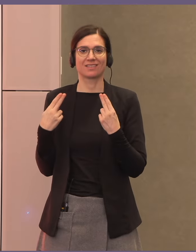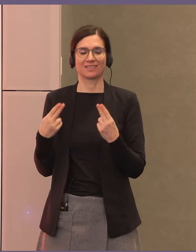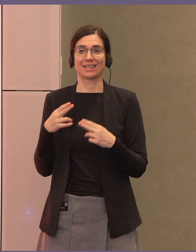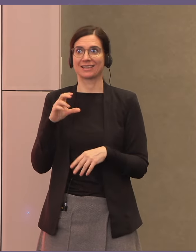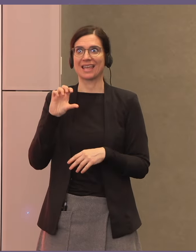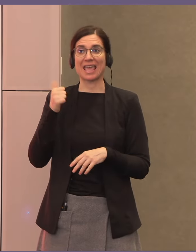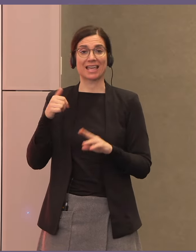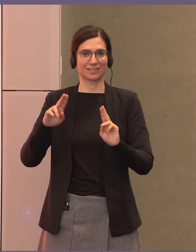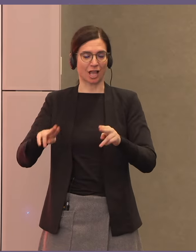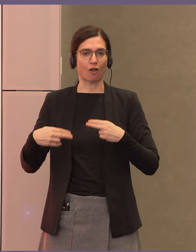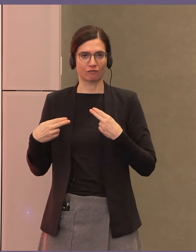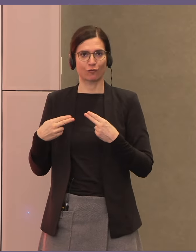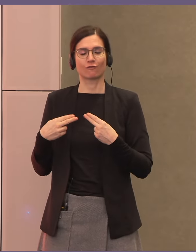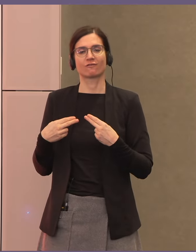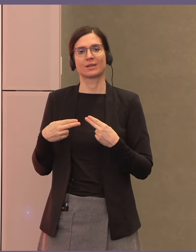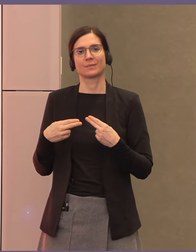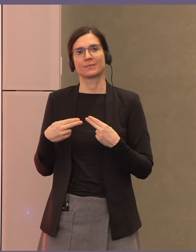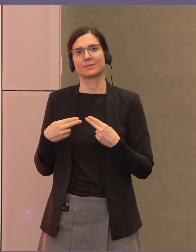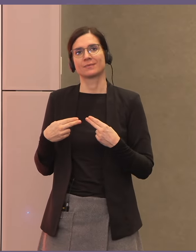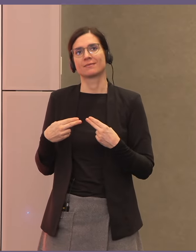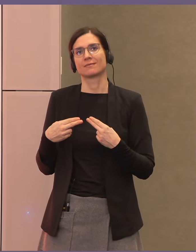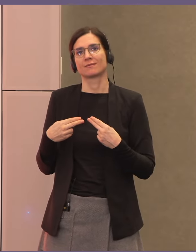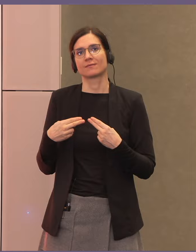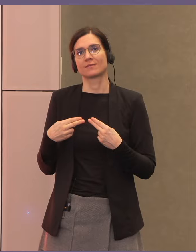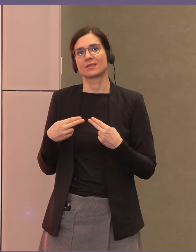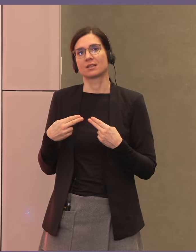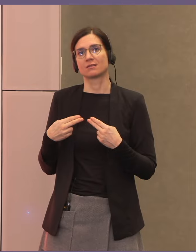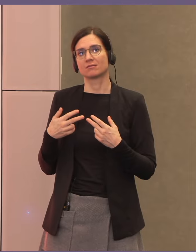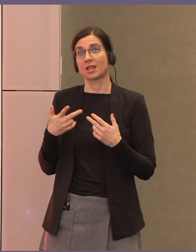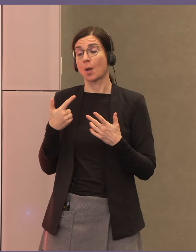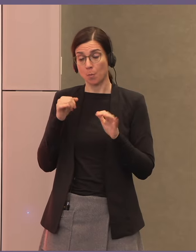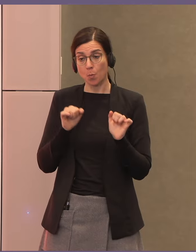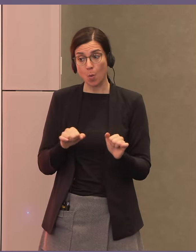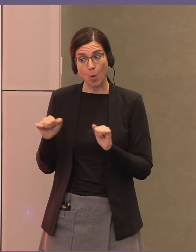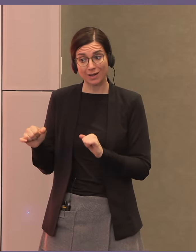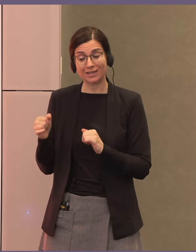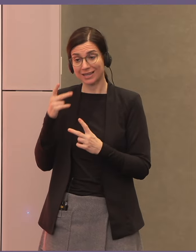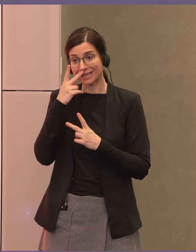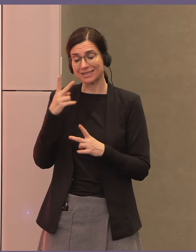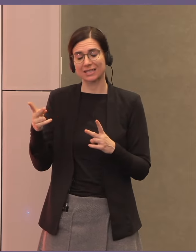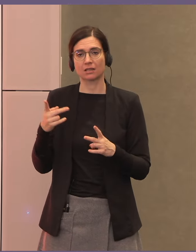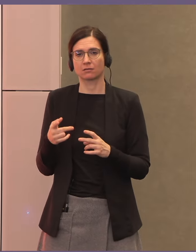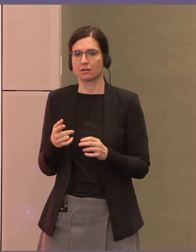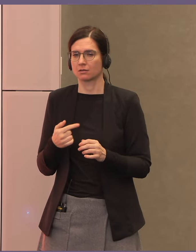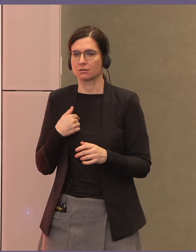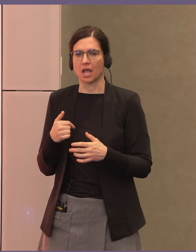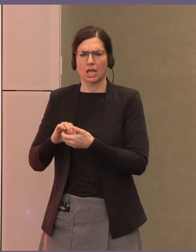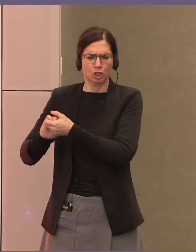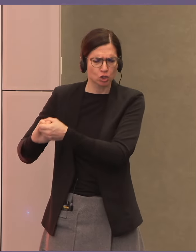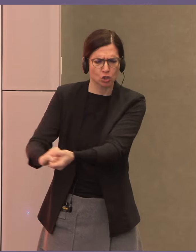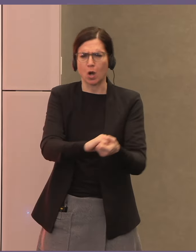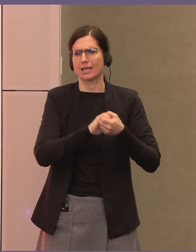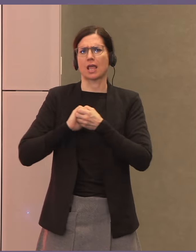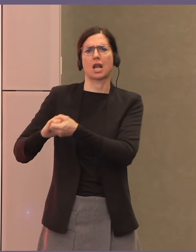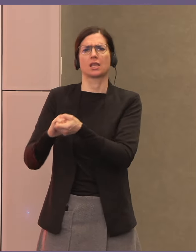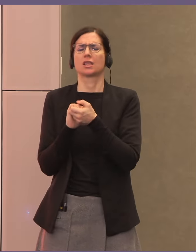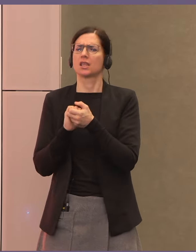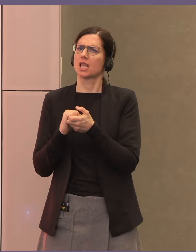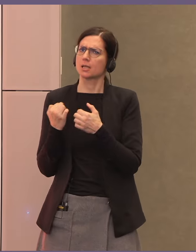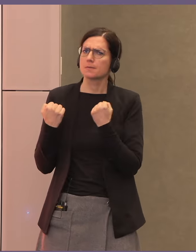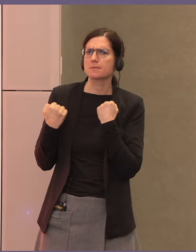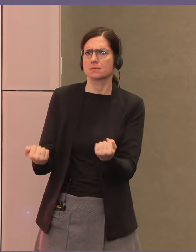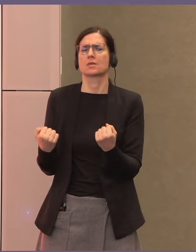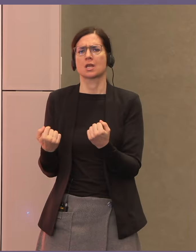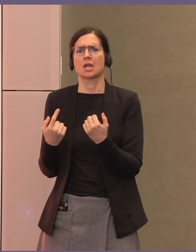mein erster Appell dies als eine wunderbare Gelegenheit der radikalen Solidarität aufzufassen nämlich